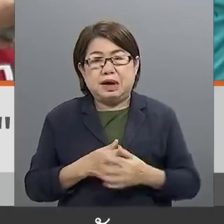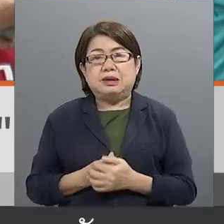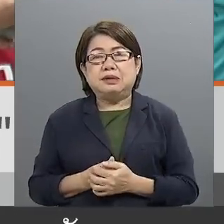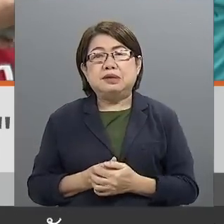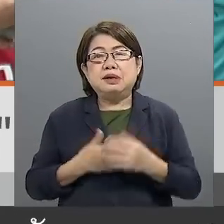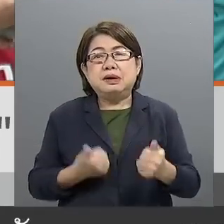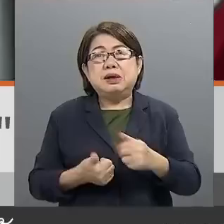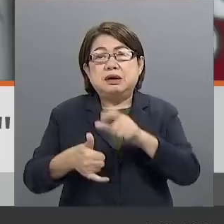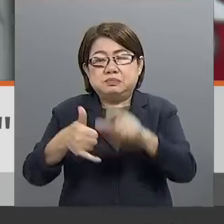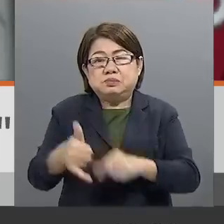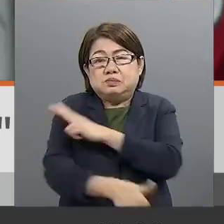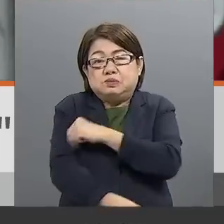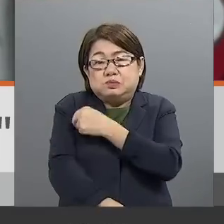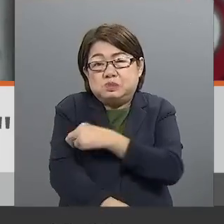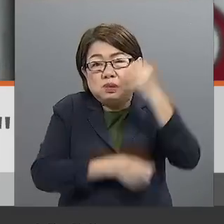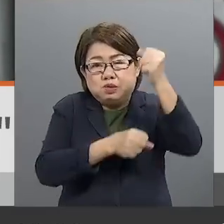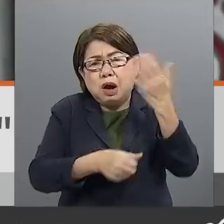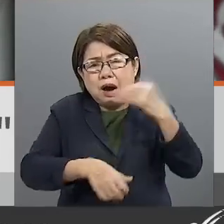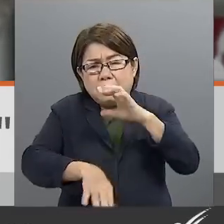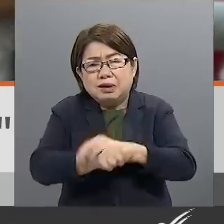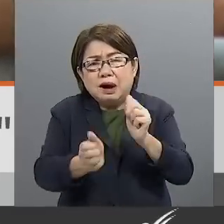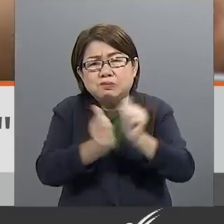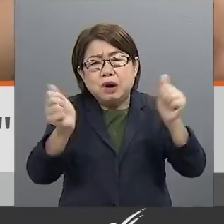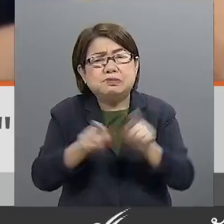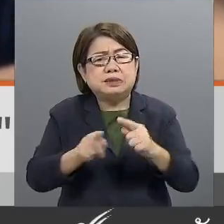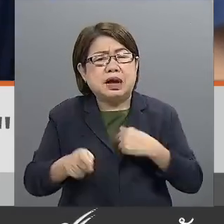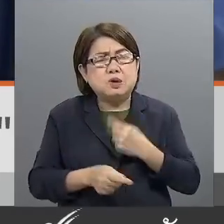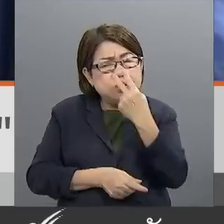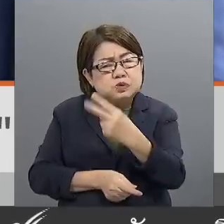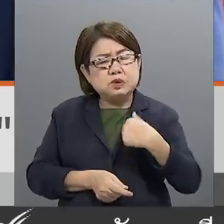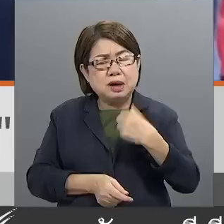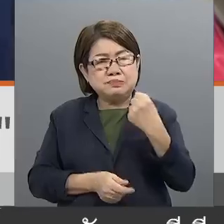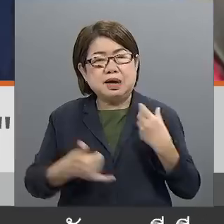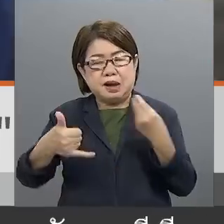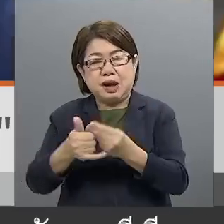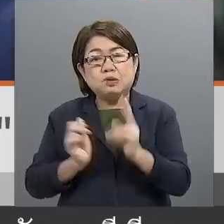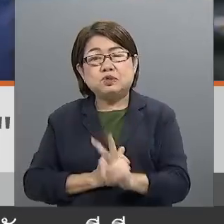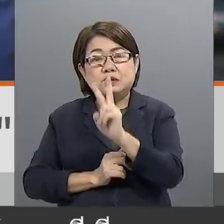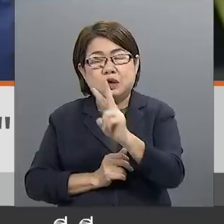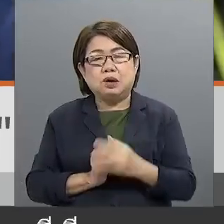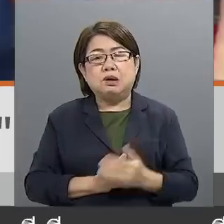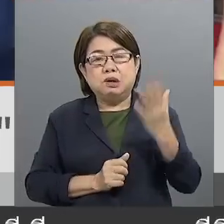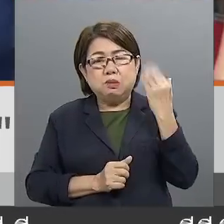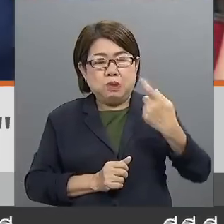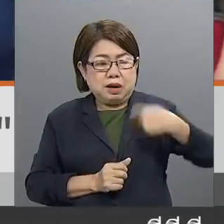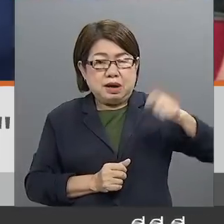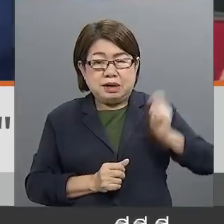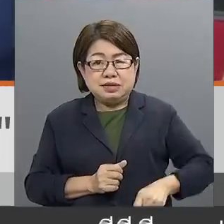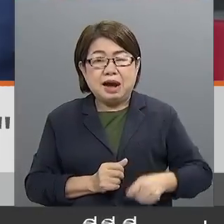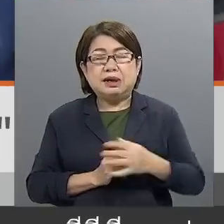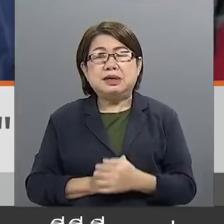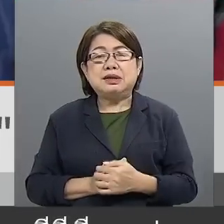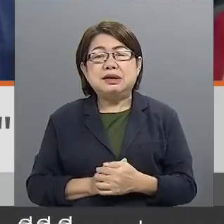ตามและให้กำลังใจ 2แกนนำโดยเปิดเผยว่าเมื่อวานหลังศาลธัญบุรีมีคำสั่งอนุญาตปล่อยตัวชั่วคราว